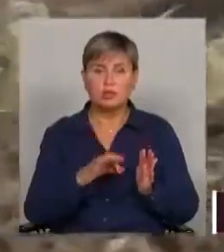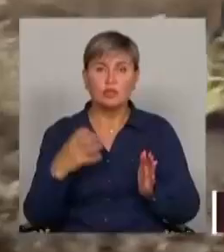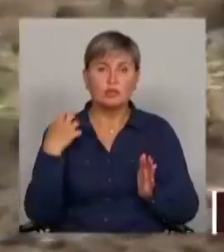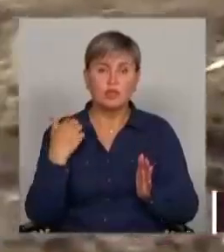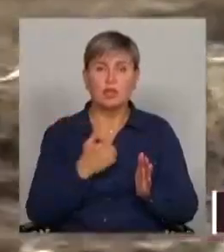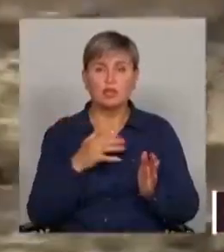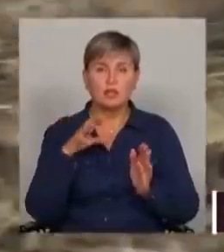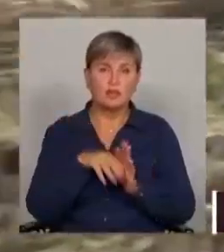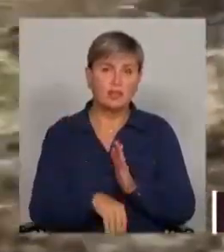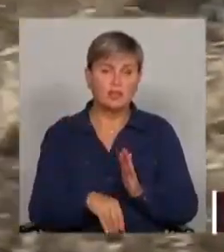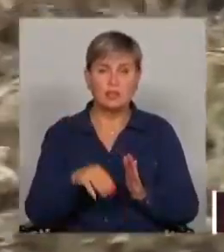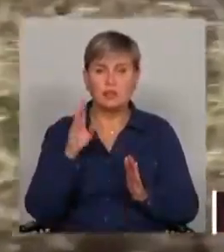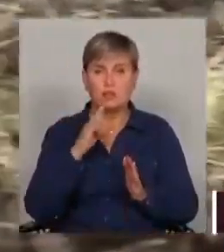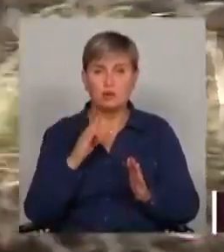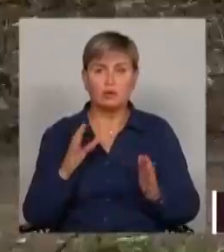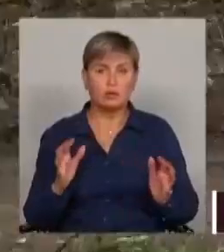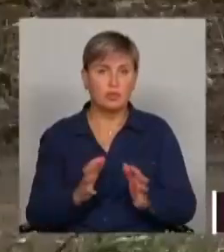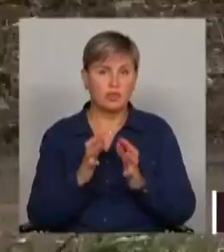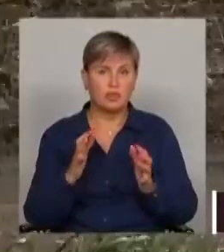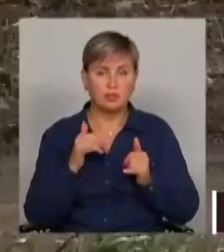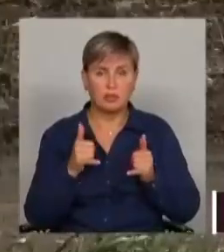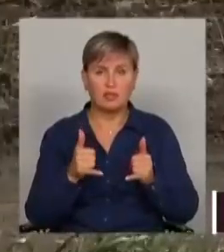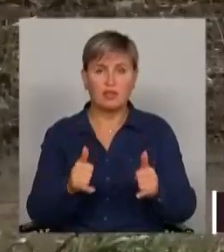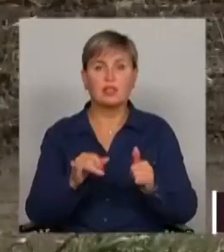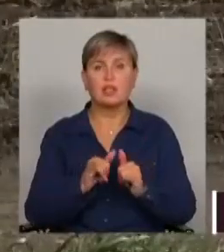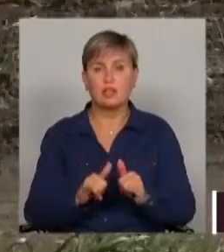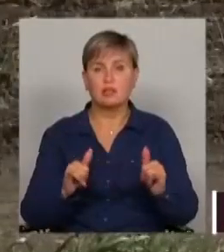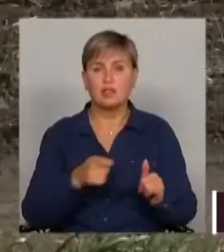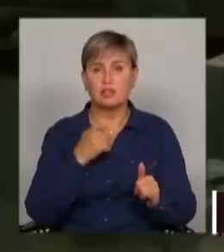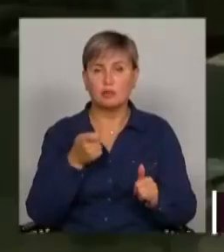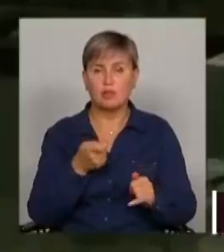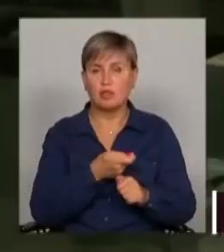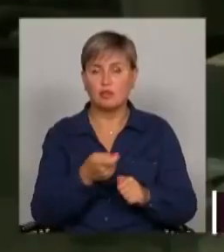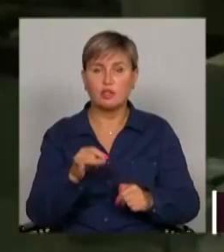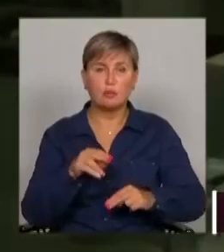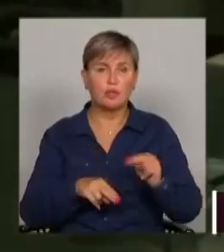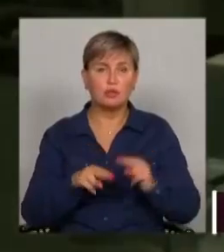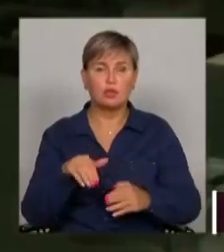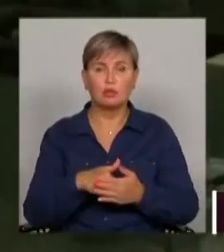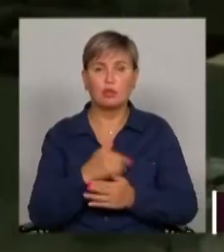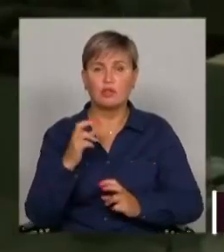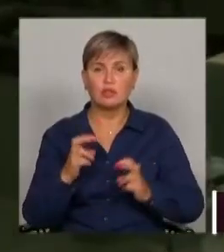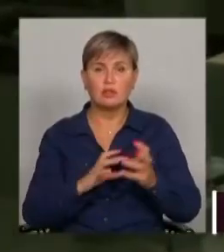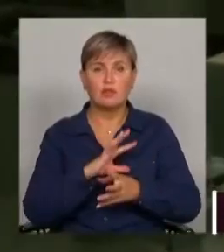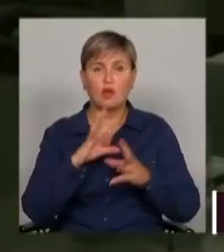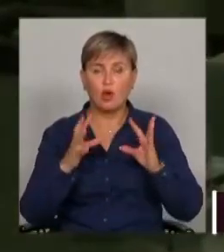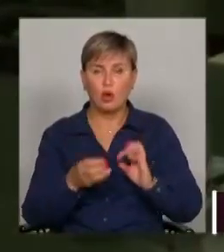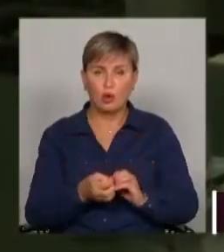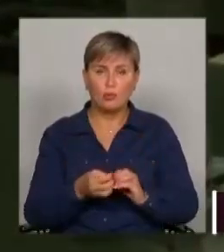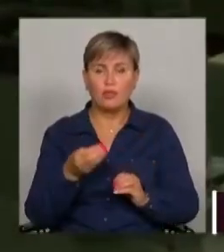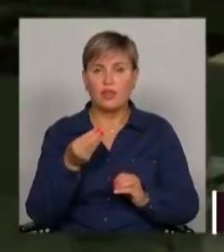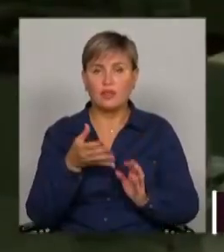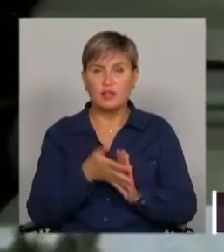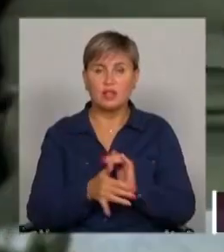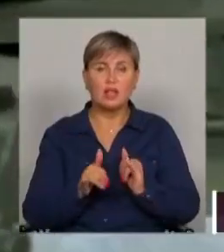намерены внедрить водосберегающие технологии полива и развивать семеноводство, а также построить новый завод. В целом общий объем инвестиций на